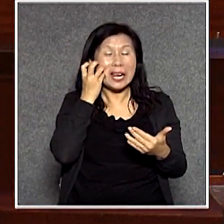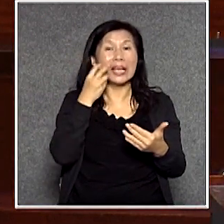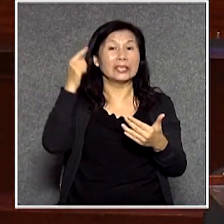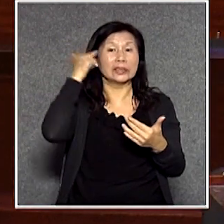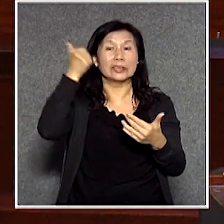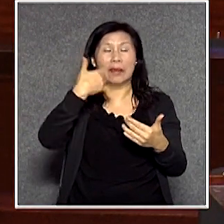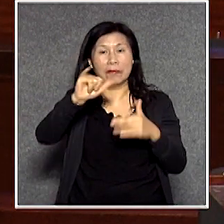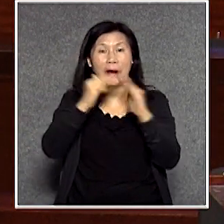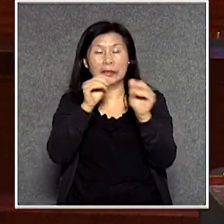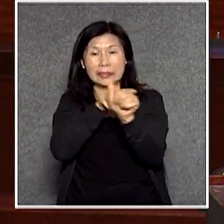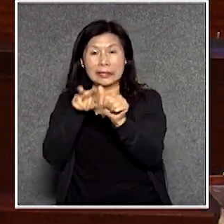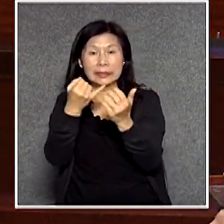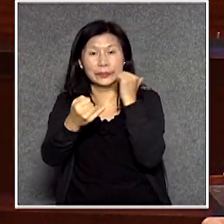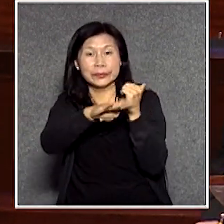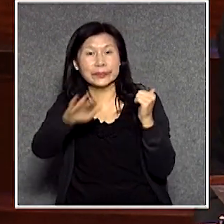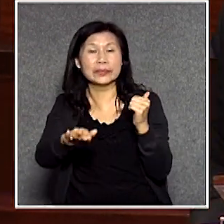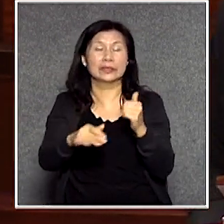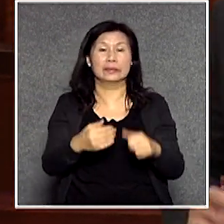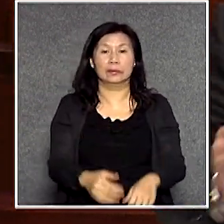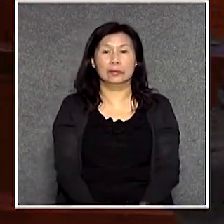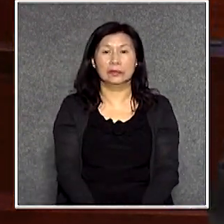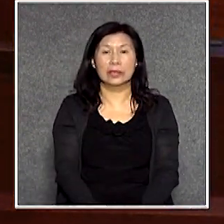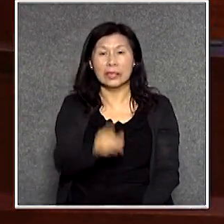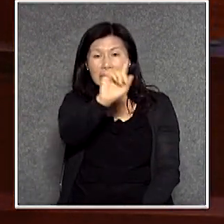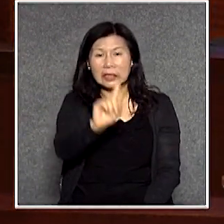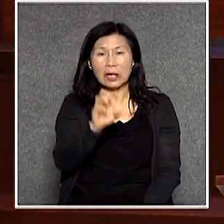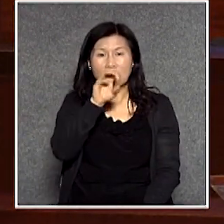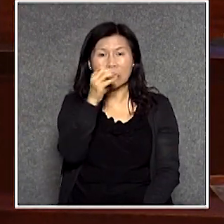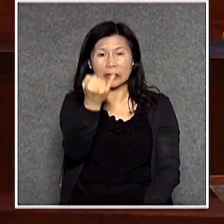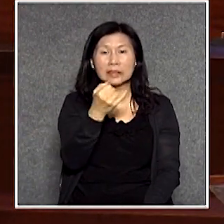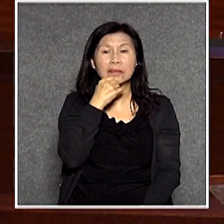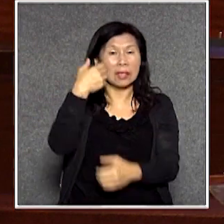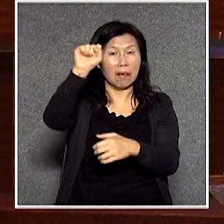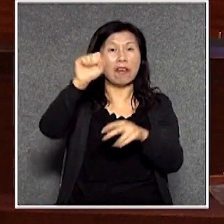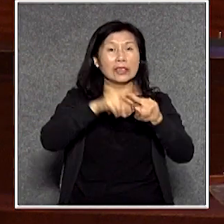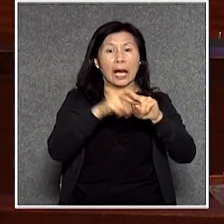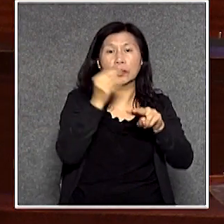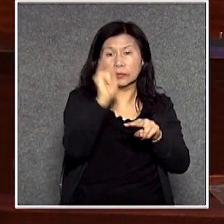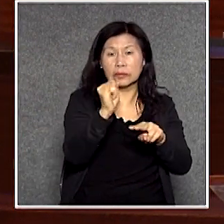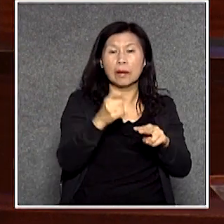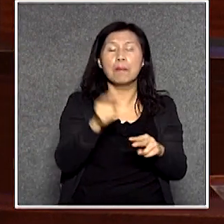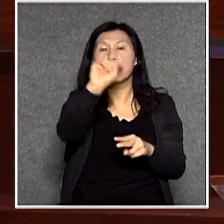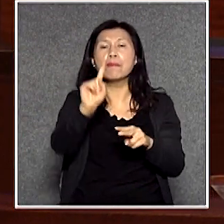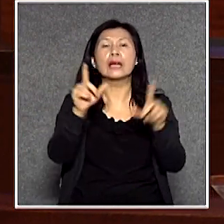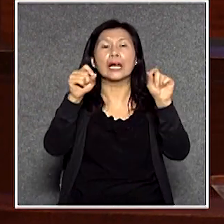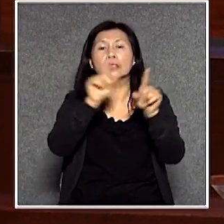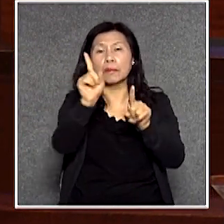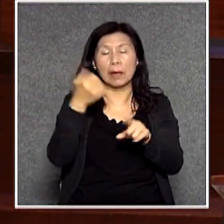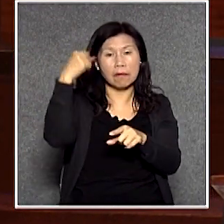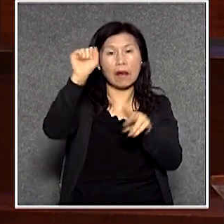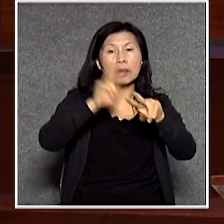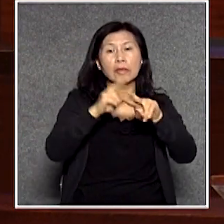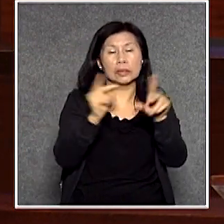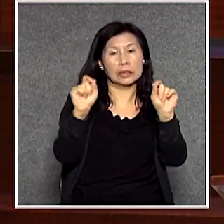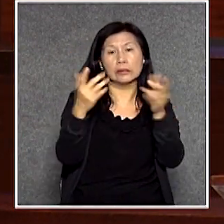企臭孫啦，係咪？點可以咁樣講嘅？反共嘅唔得，咩叫反共先，主席？你解俾我